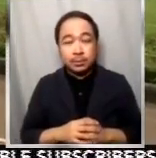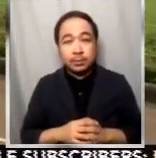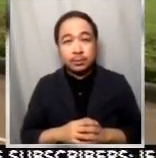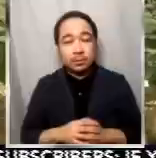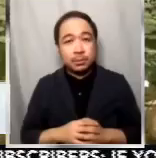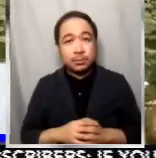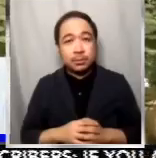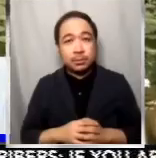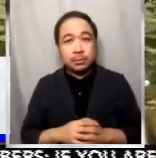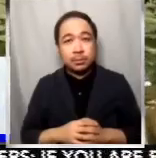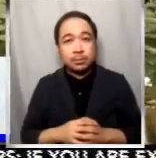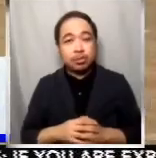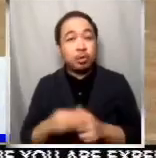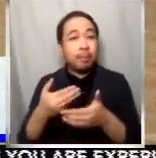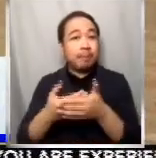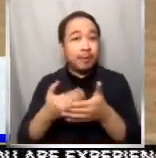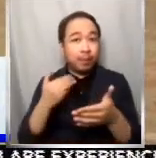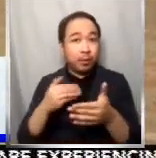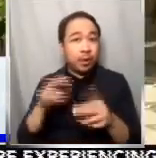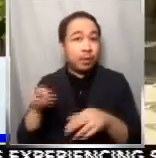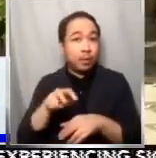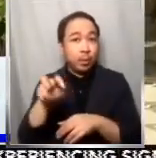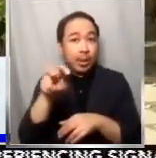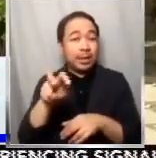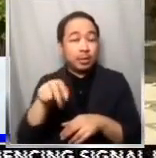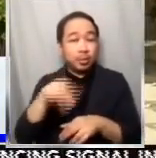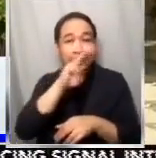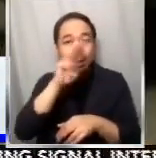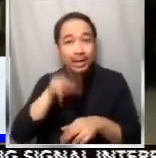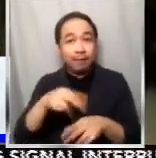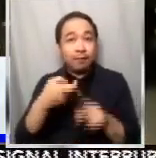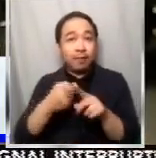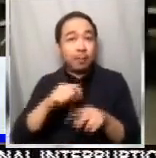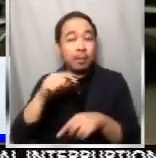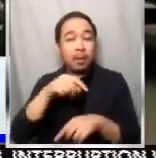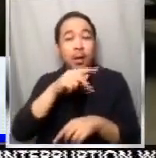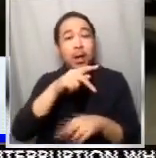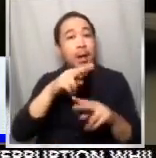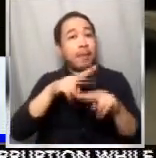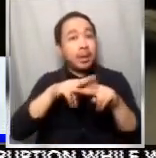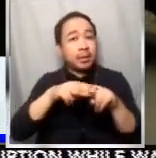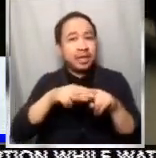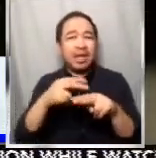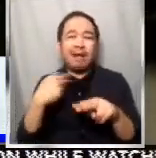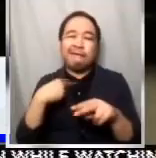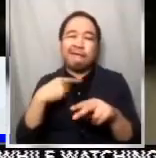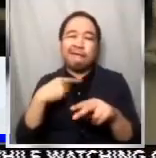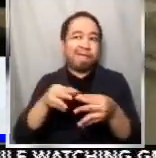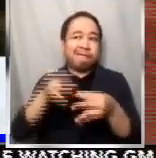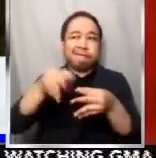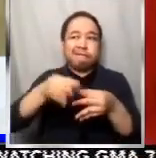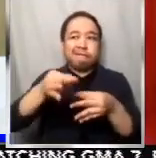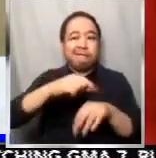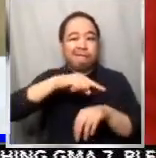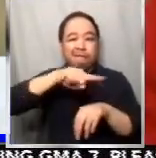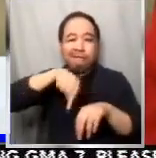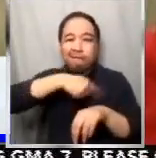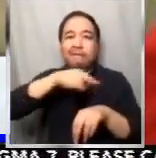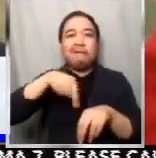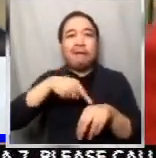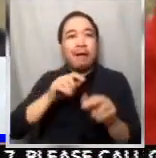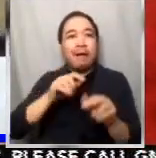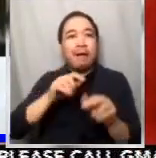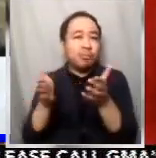Bago makapamasyal sa Maynila mula Pangasinan, mahabang oras ang nilaan na magpinsang Lilia at Dominga sa pag-aayos ng mga dokumento.